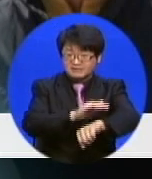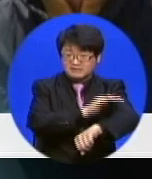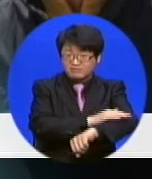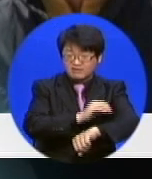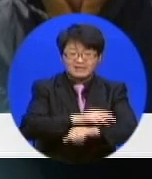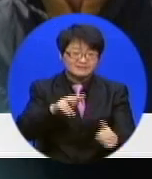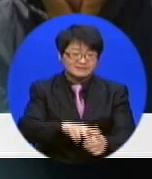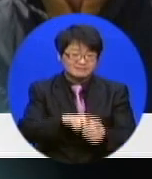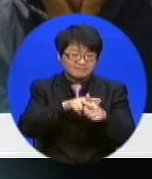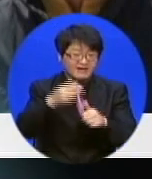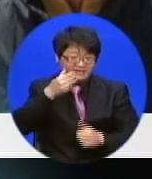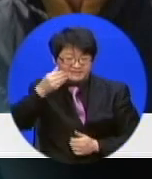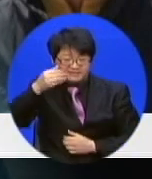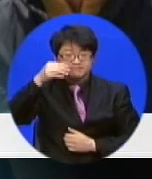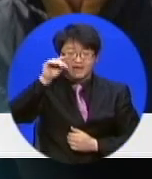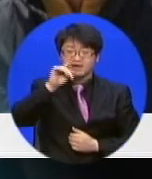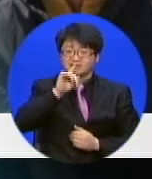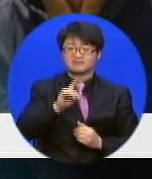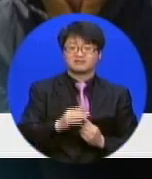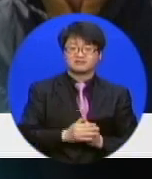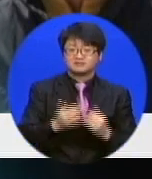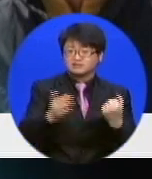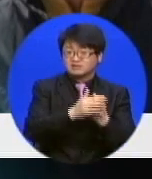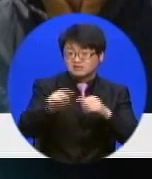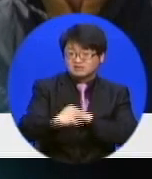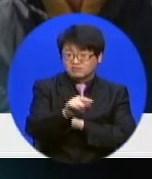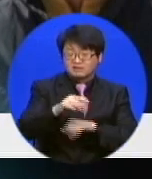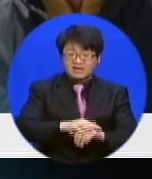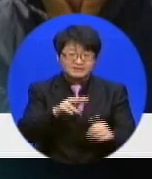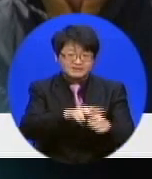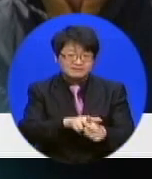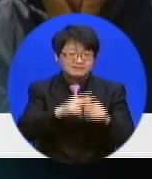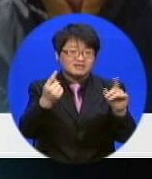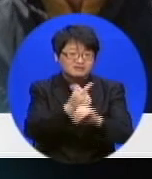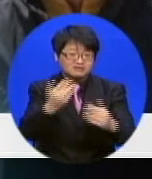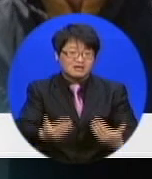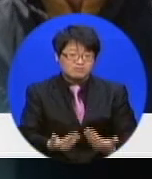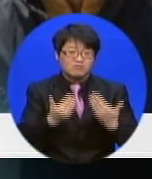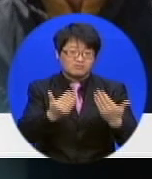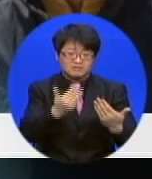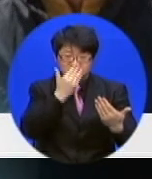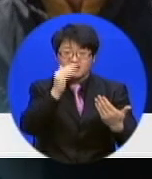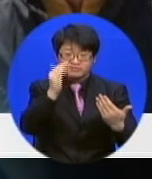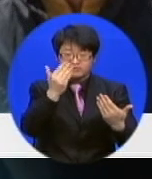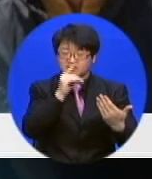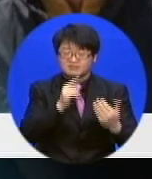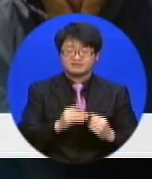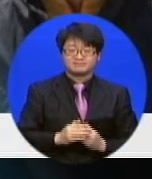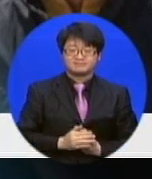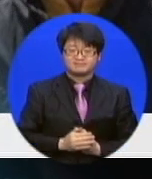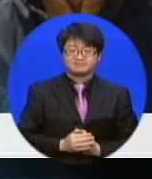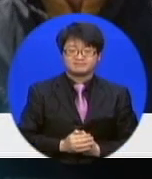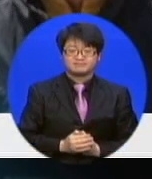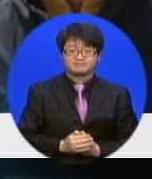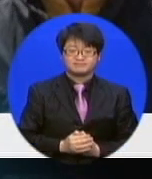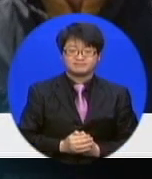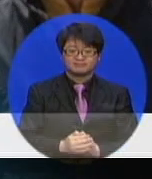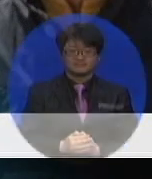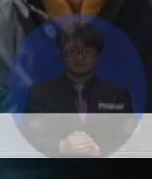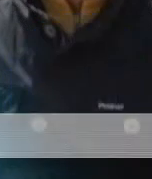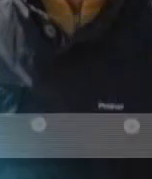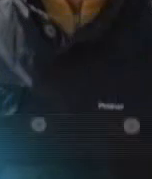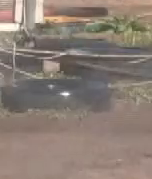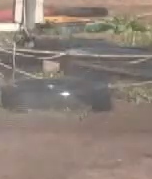하는 승마가 인기라고 합니다. 게다가 이곳에서 하는 승마 치료는 자원봉사로 이루어지고 있다는데요. 정유림 기자가